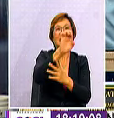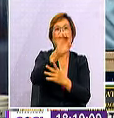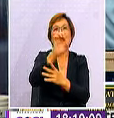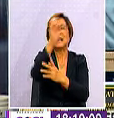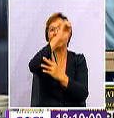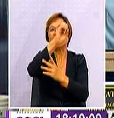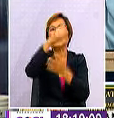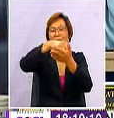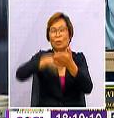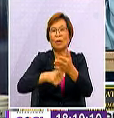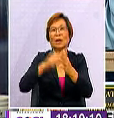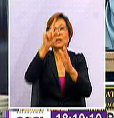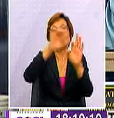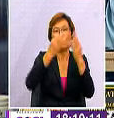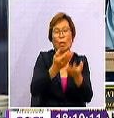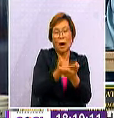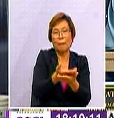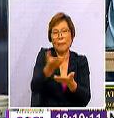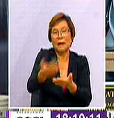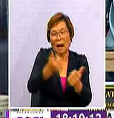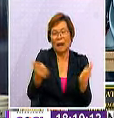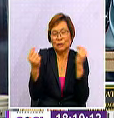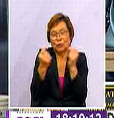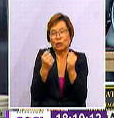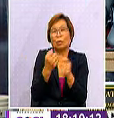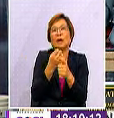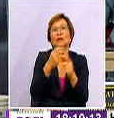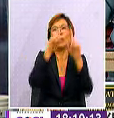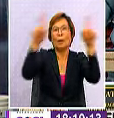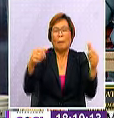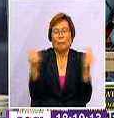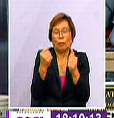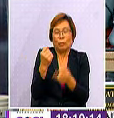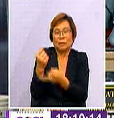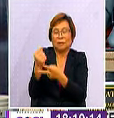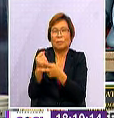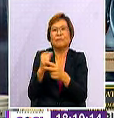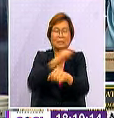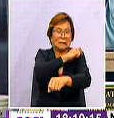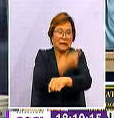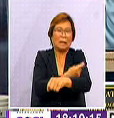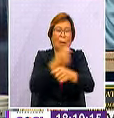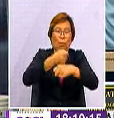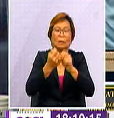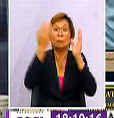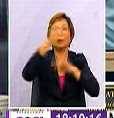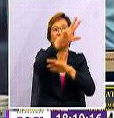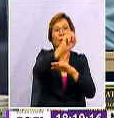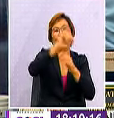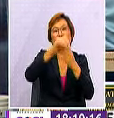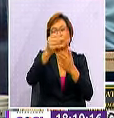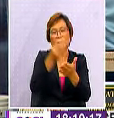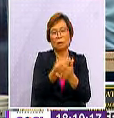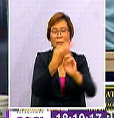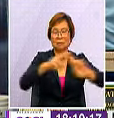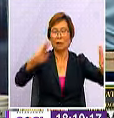RM200 kepada isi rumah yang membeli alat penyaman udara atau peti sejuk cekap tenaga buatan tempatan. Sejumlah RM30 juta